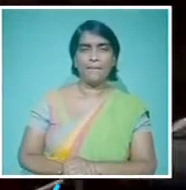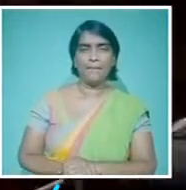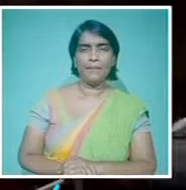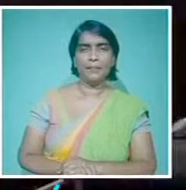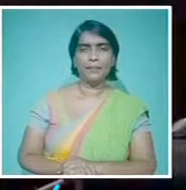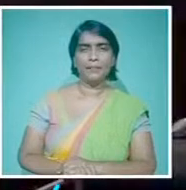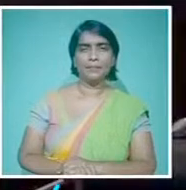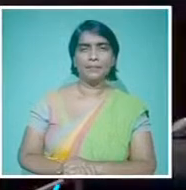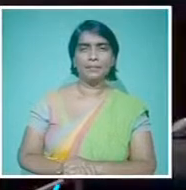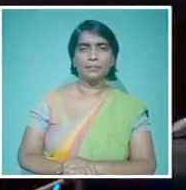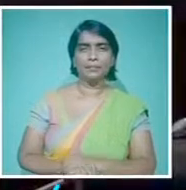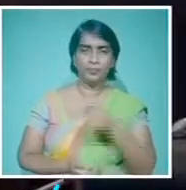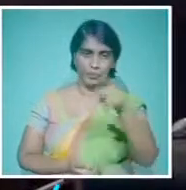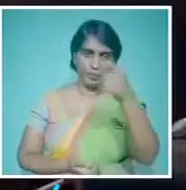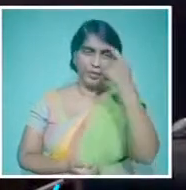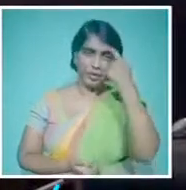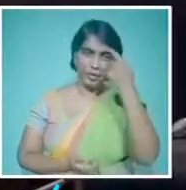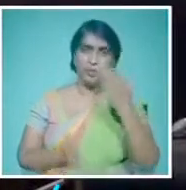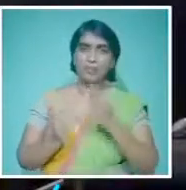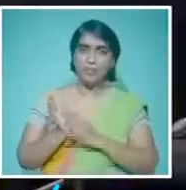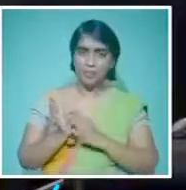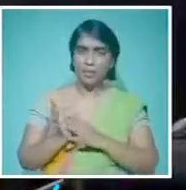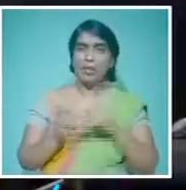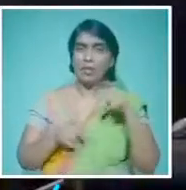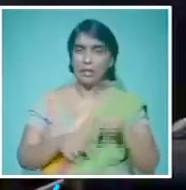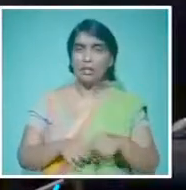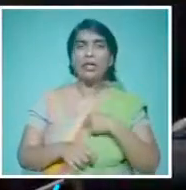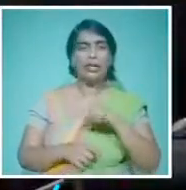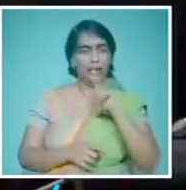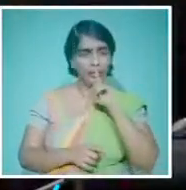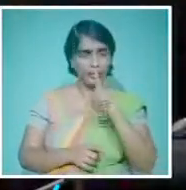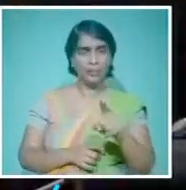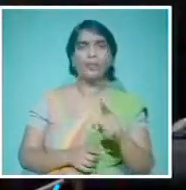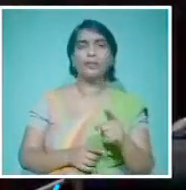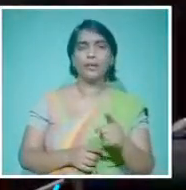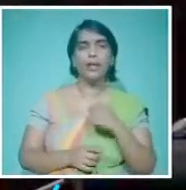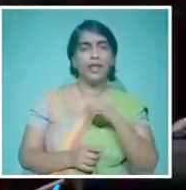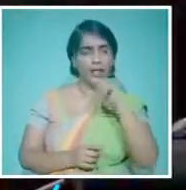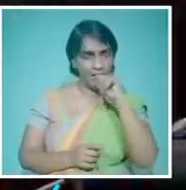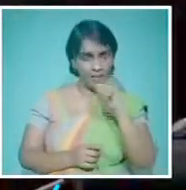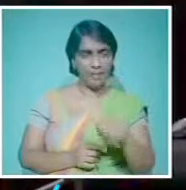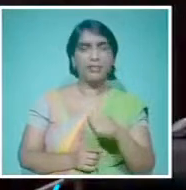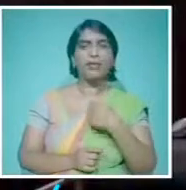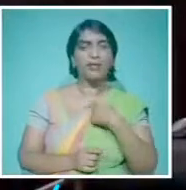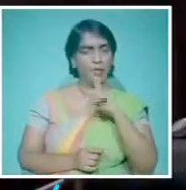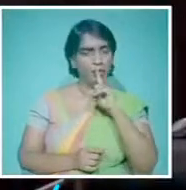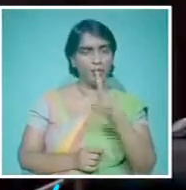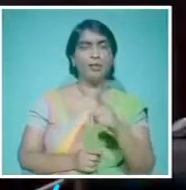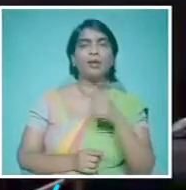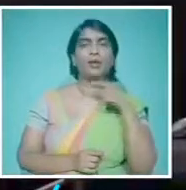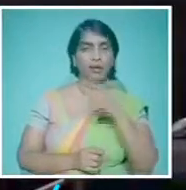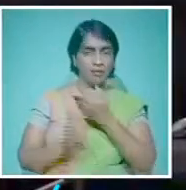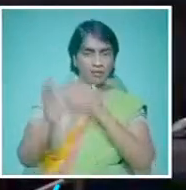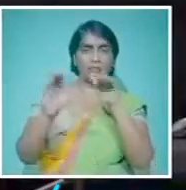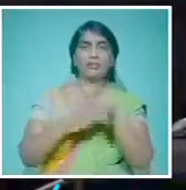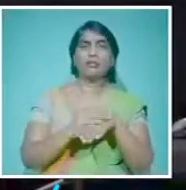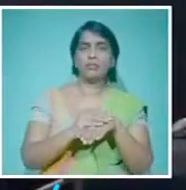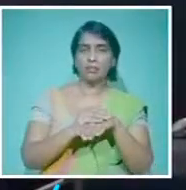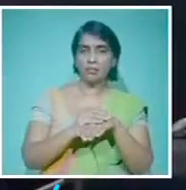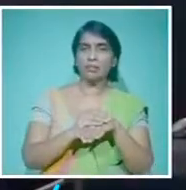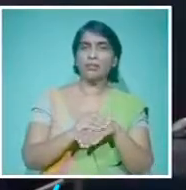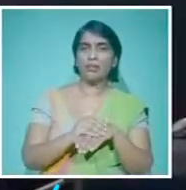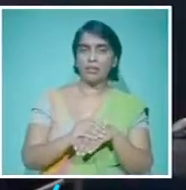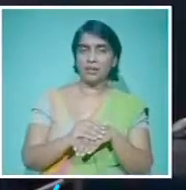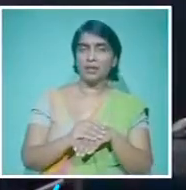ඔබතුමා හිතුවද අනේ මනෝ හන්දුවා මම ඒක දැන් පැහැදිලිව කිව්වා ඇත්ත මං කිව්වේනේ එතුමා තමයි හිටියේ